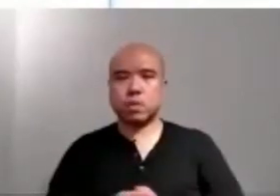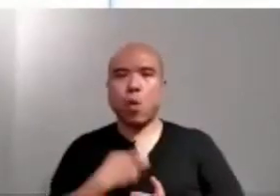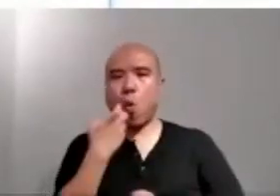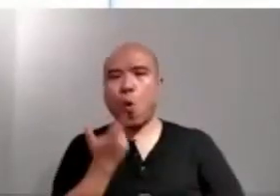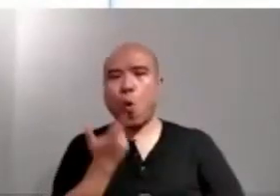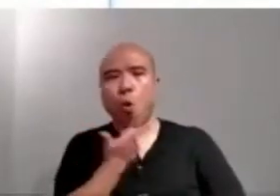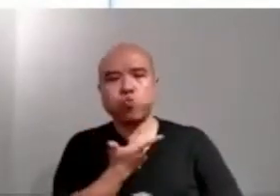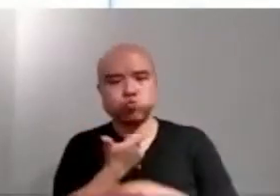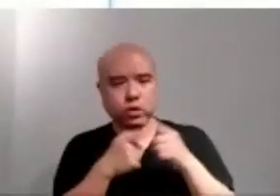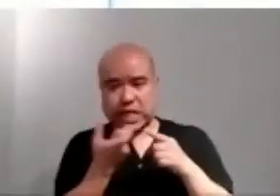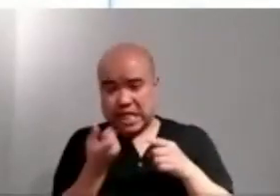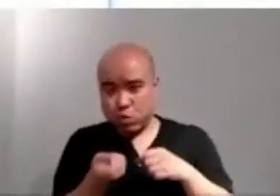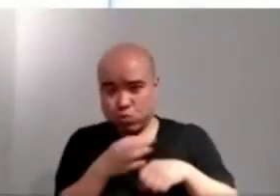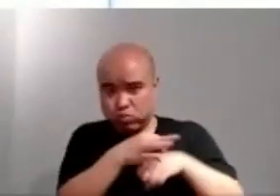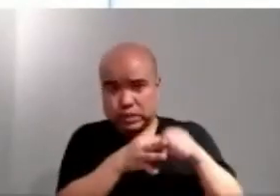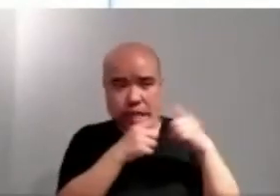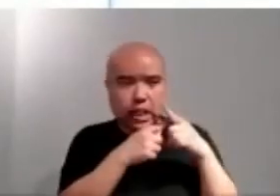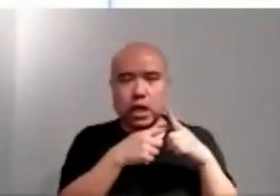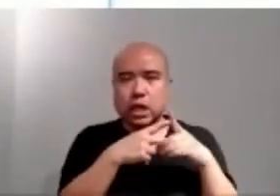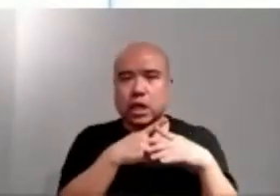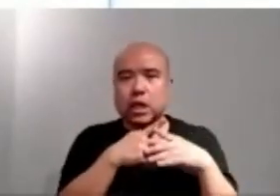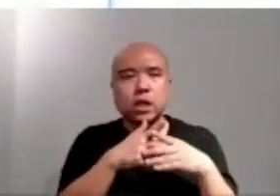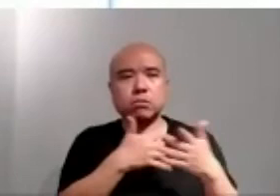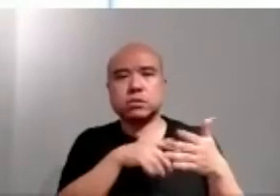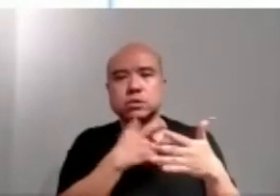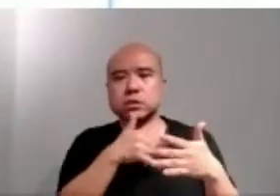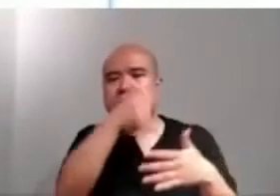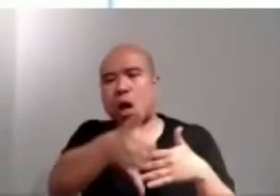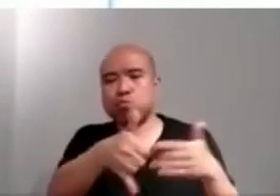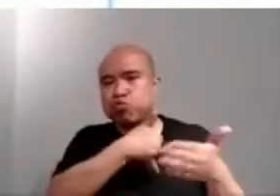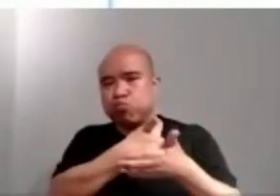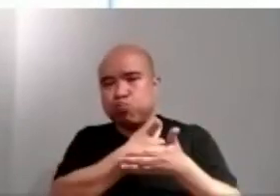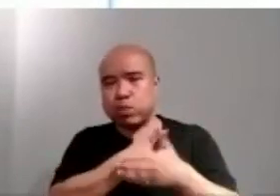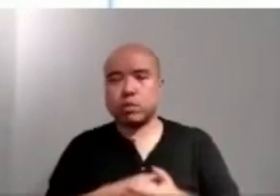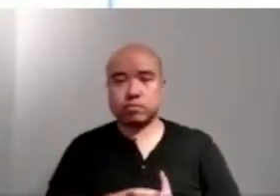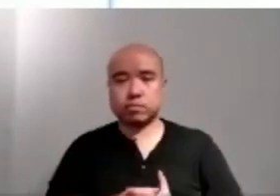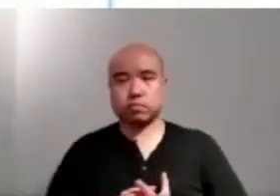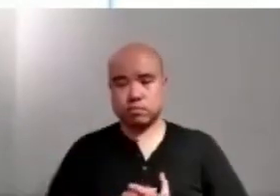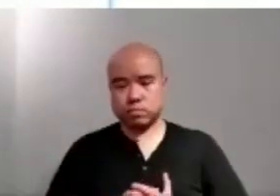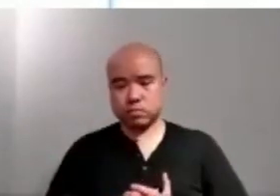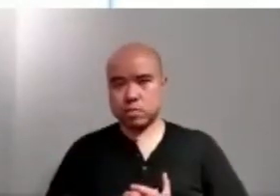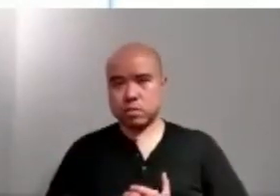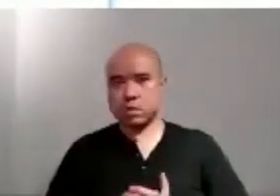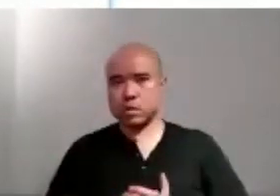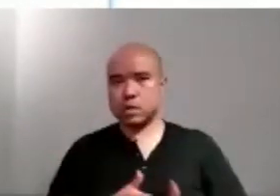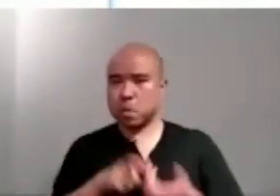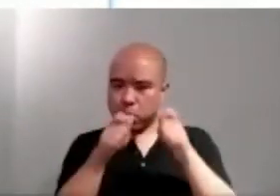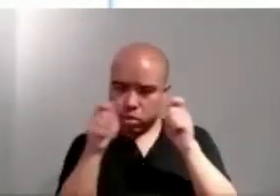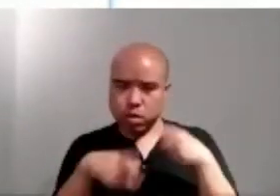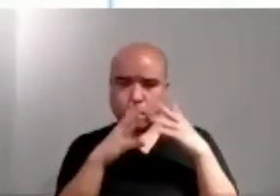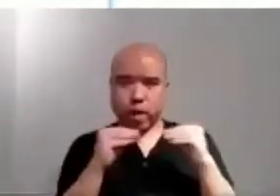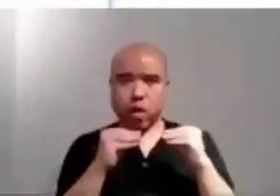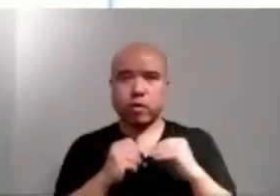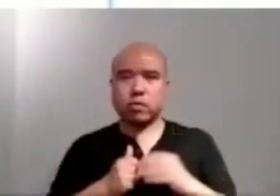數族裔嘅兒童同埋青少年融入呢個社區嘅其中一個好大嘅障礙。咁要解決呢樣問題咧，我哋其實